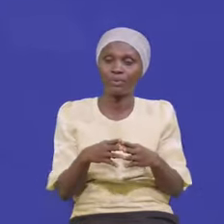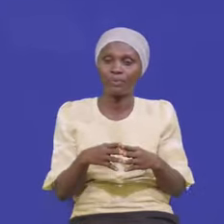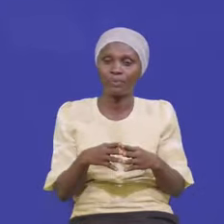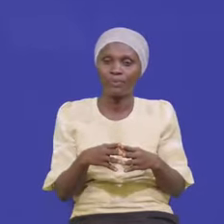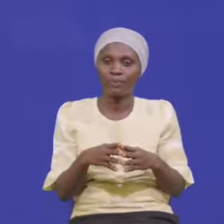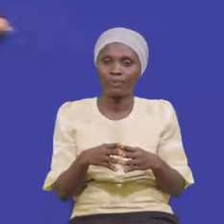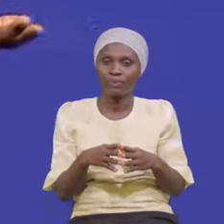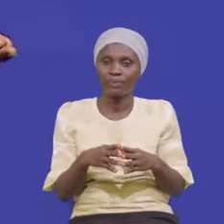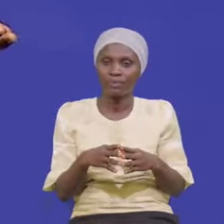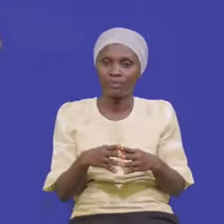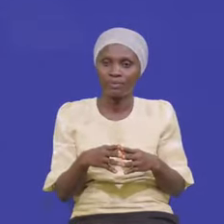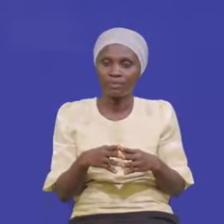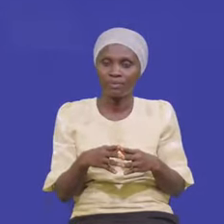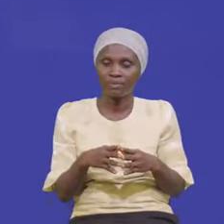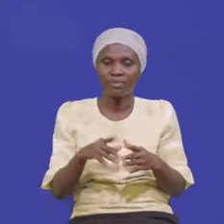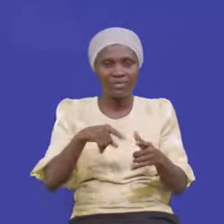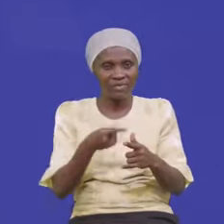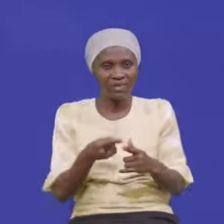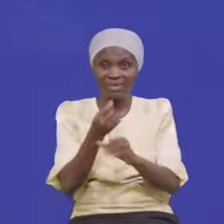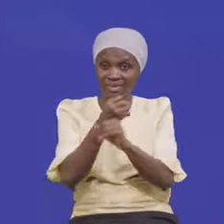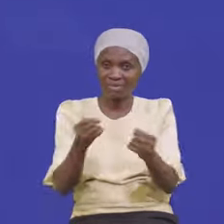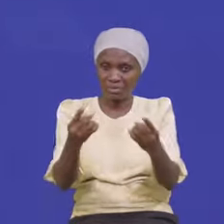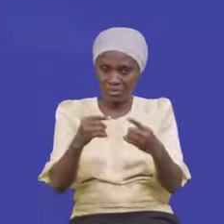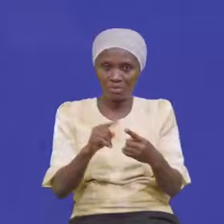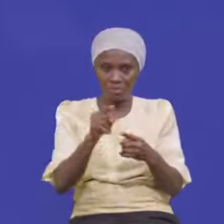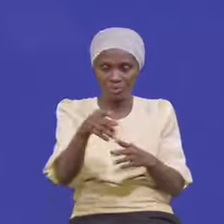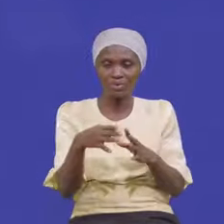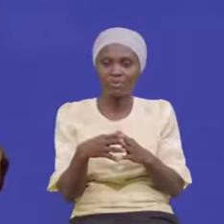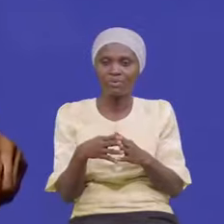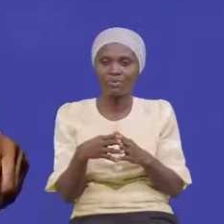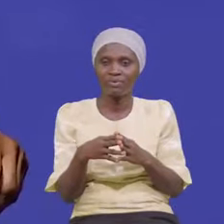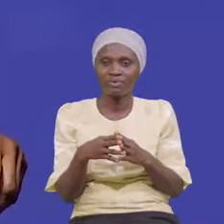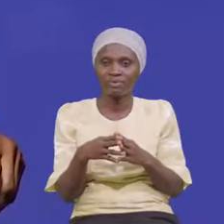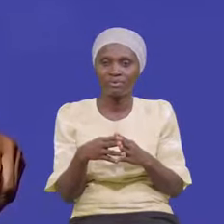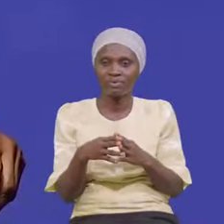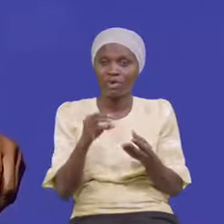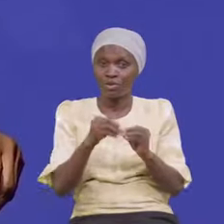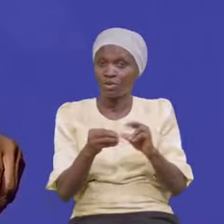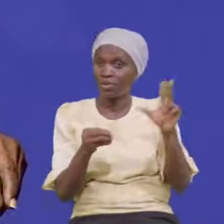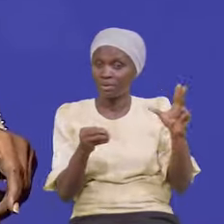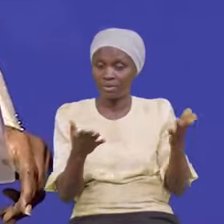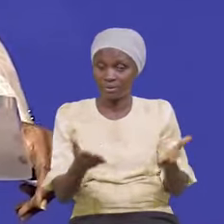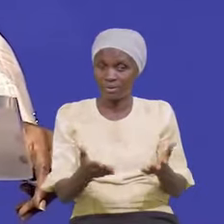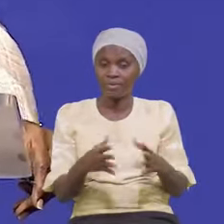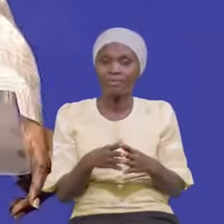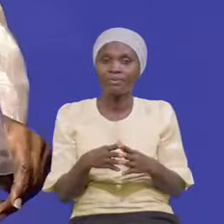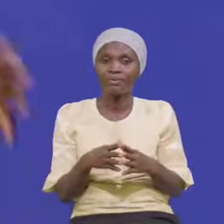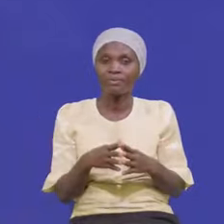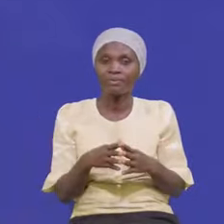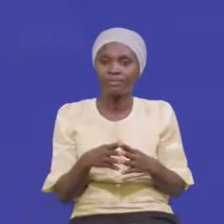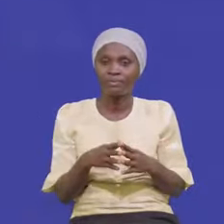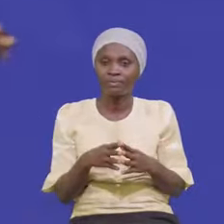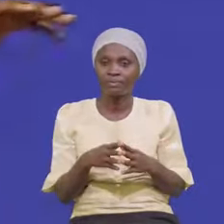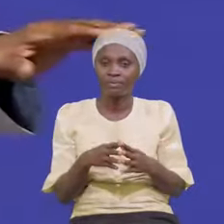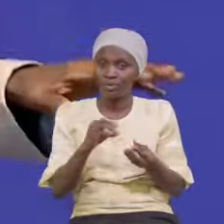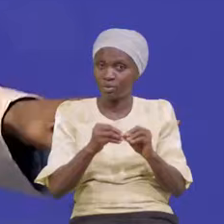మీద ఆధారపడుతున్నాను. Then salvation comes to you. అప్పుడు రక్షణ మీ చెంతకు వస్తుంది. Look at number 3 here. ఇప్పుడు ఇక్కడ మూడవ సంగతి చూడండి.